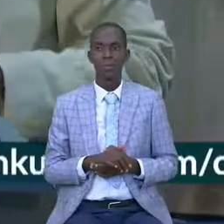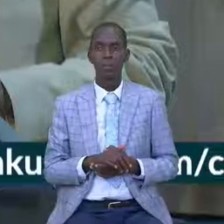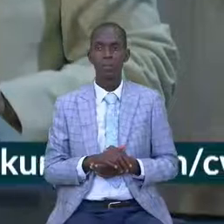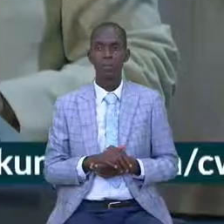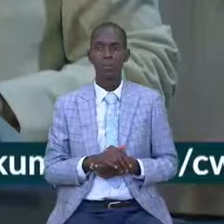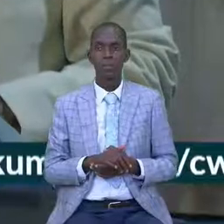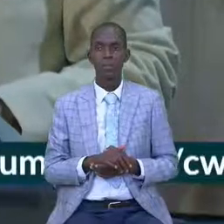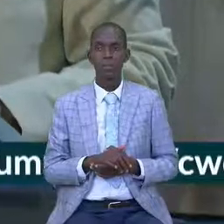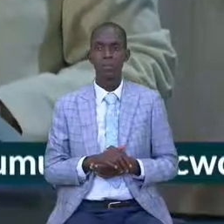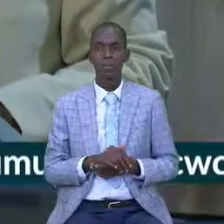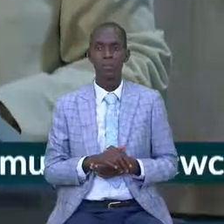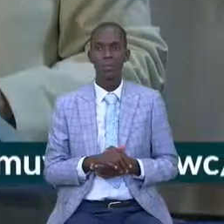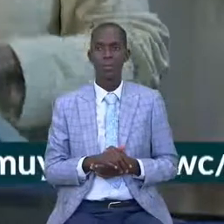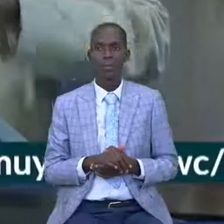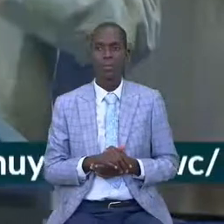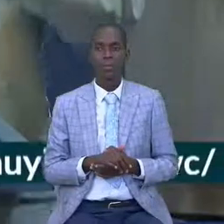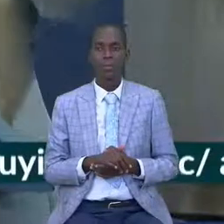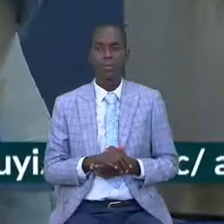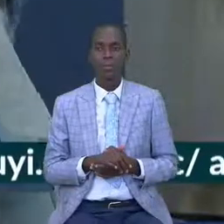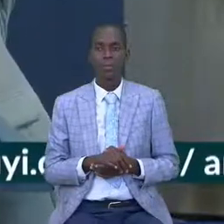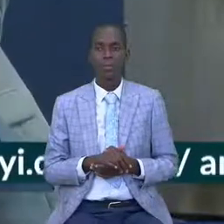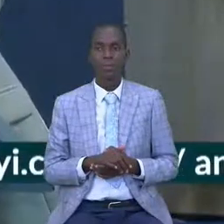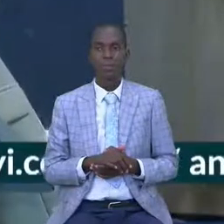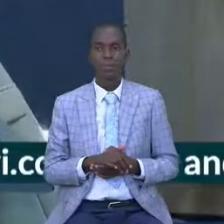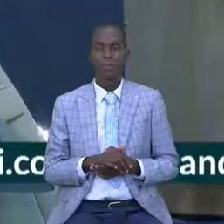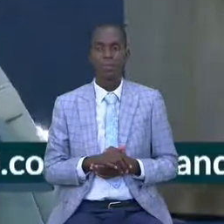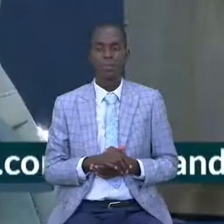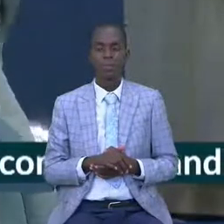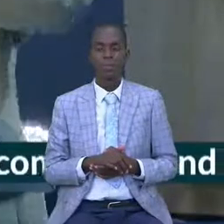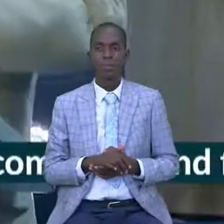Nous sommes plus proches des miracles ce soir.